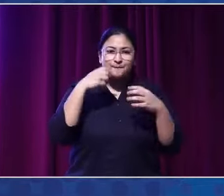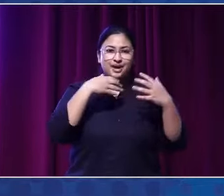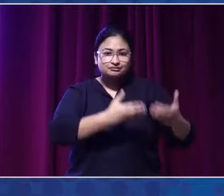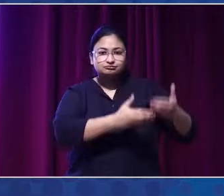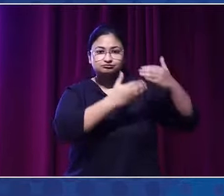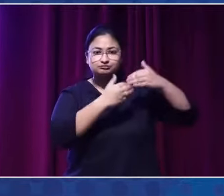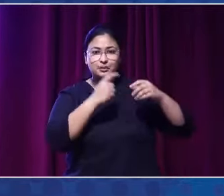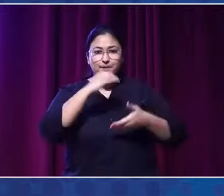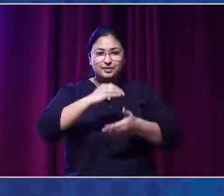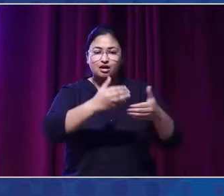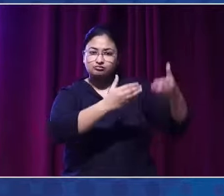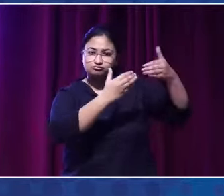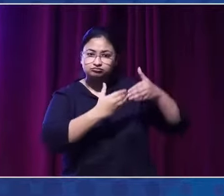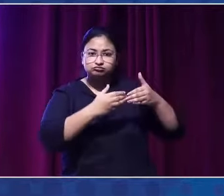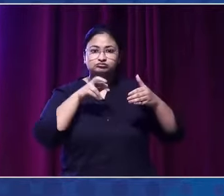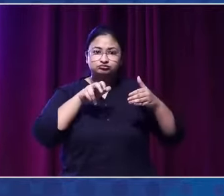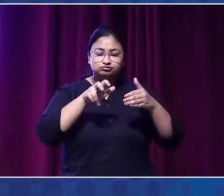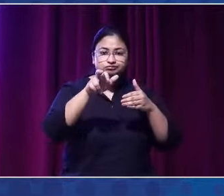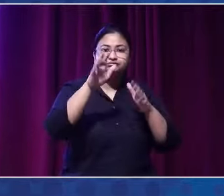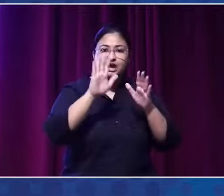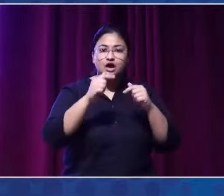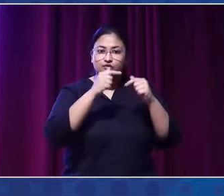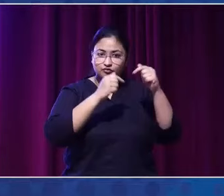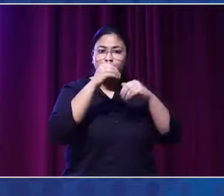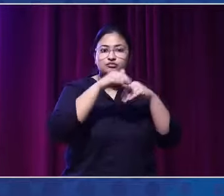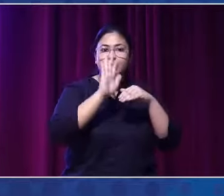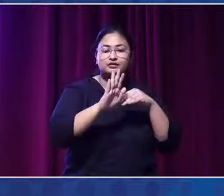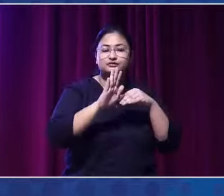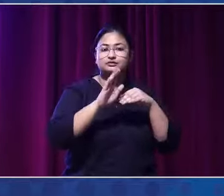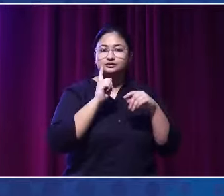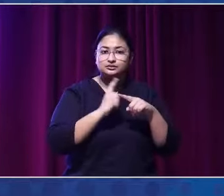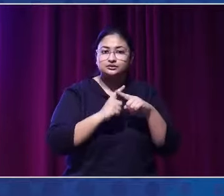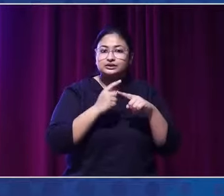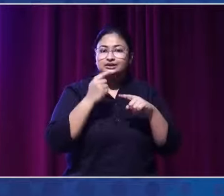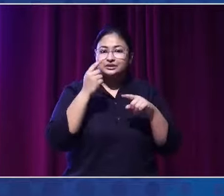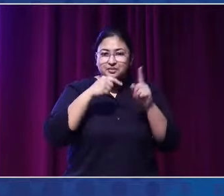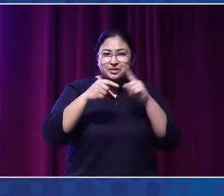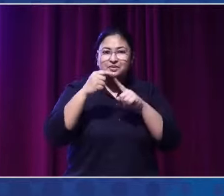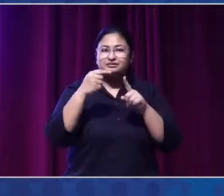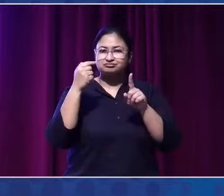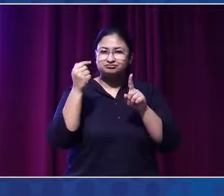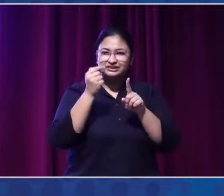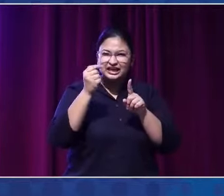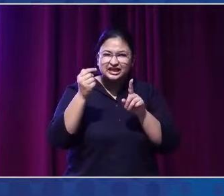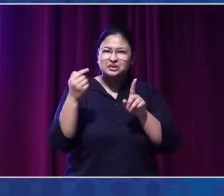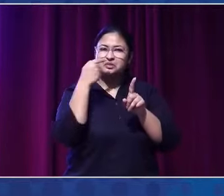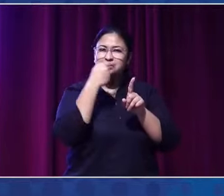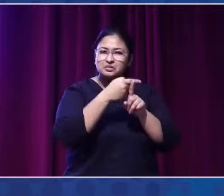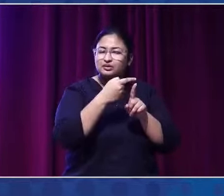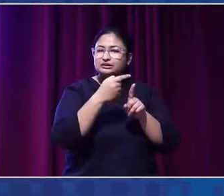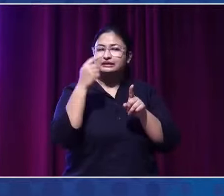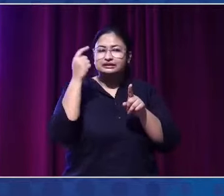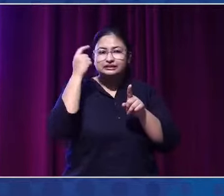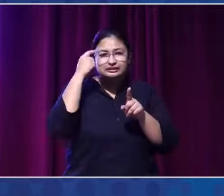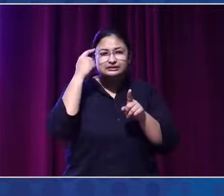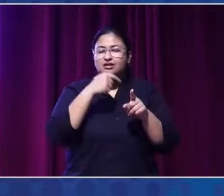उठा के लेके आती हैं, ये मैं दिखाऊंगा। और जब नेगेटिव नैरेटिव्स बनते हैं, जब इनके ऊपर में आरोप लगते हैं, तो सोच के देखिए कि इनके